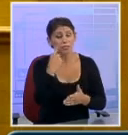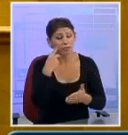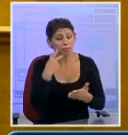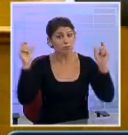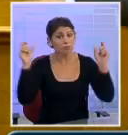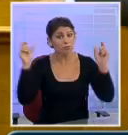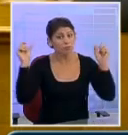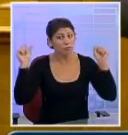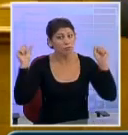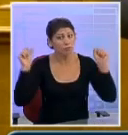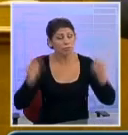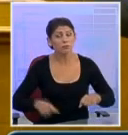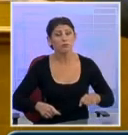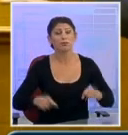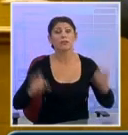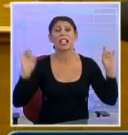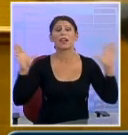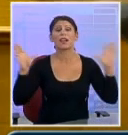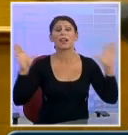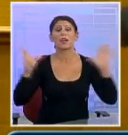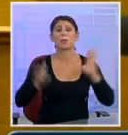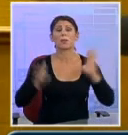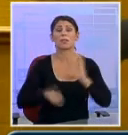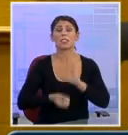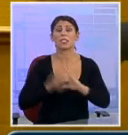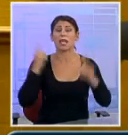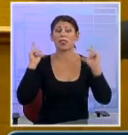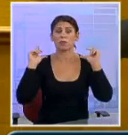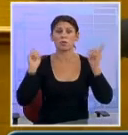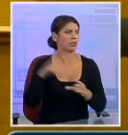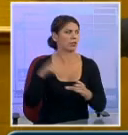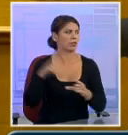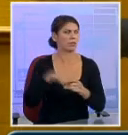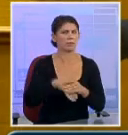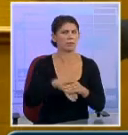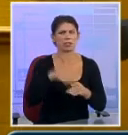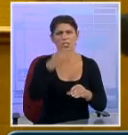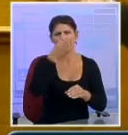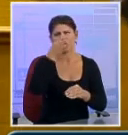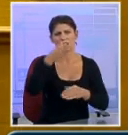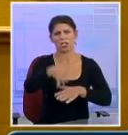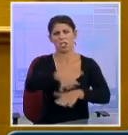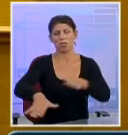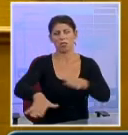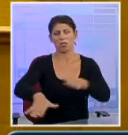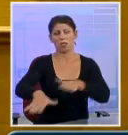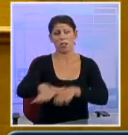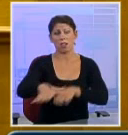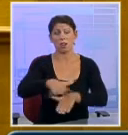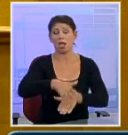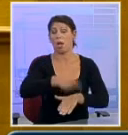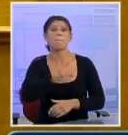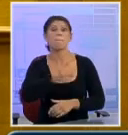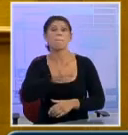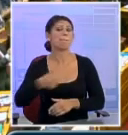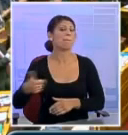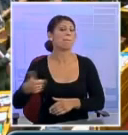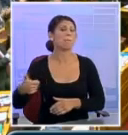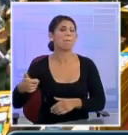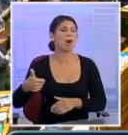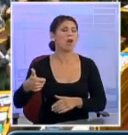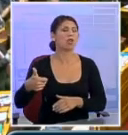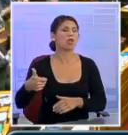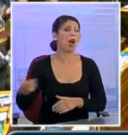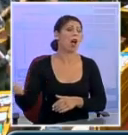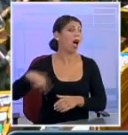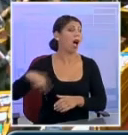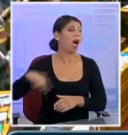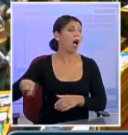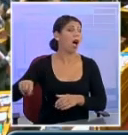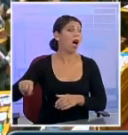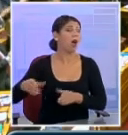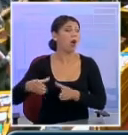Άκουσα τον κύριο Τσίπρα να λέει ότι απέτυχαν οι προηγούμενες ανακεφαλαιώσεις των τραπεζών.